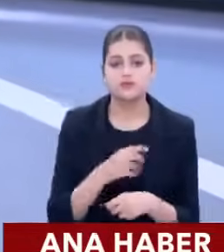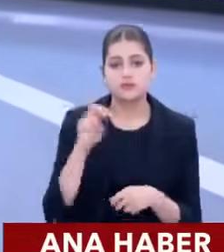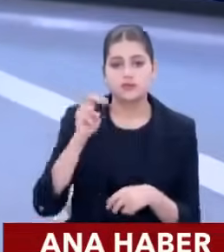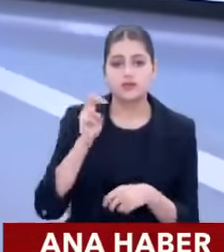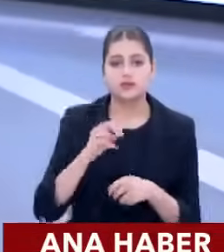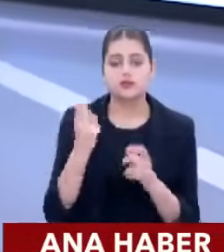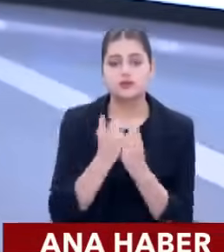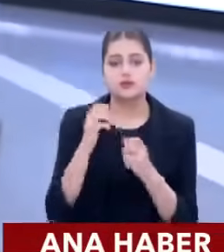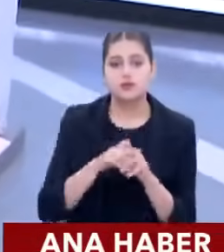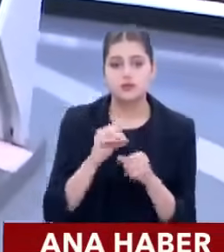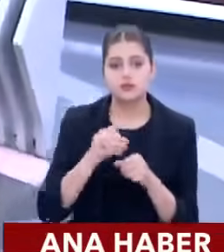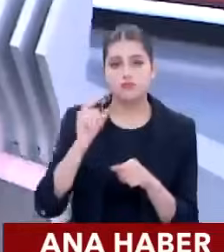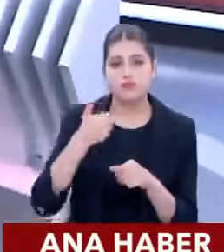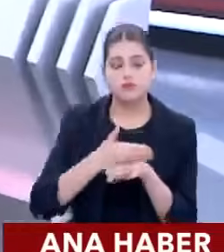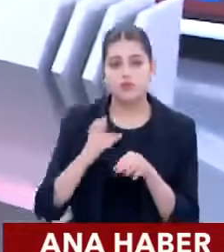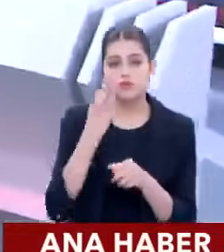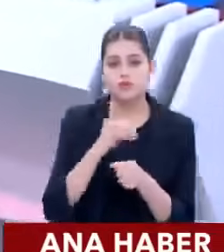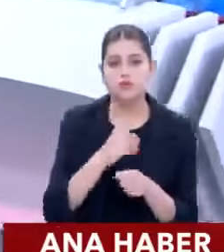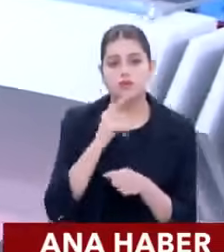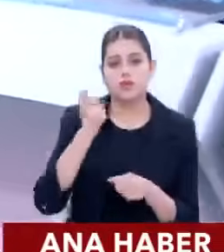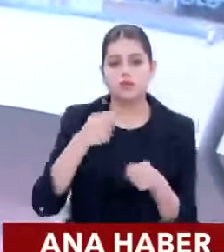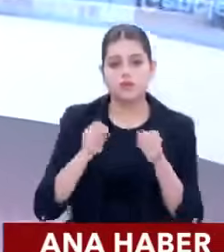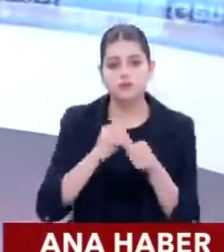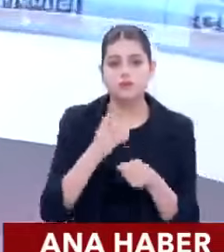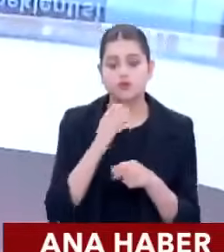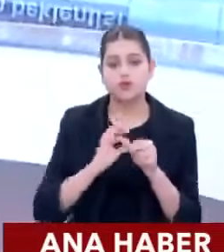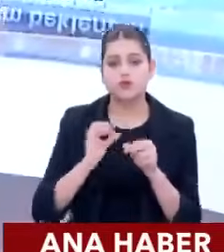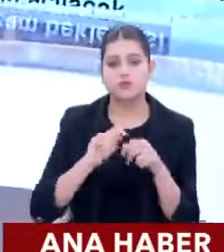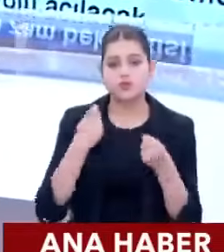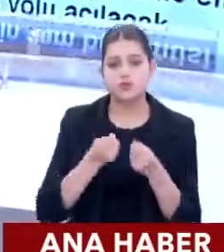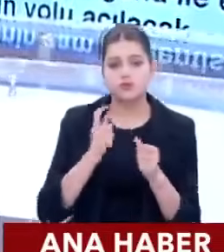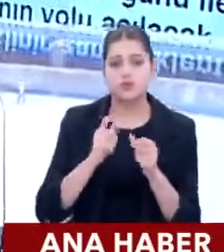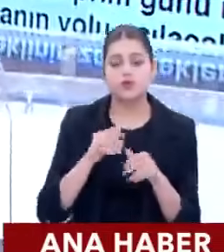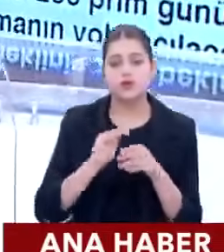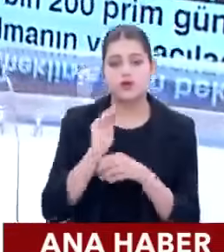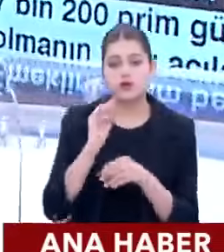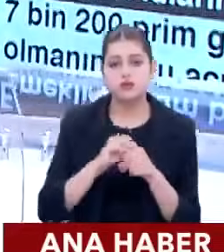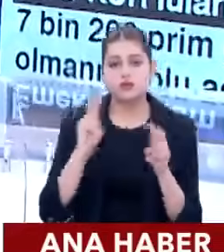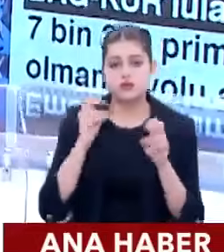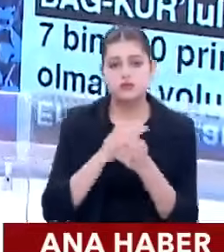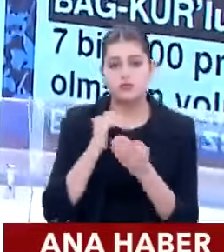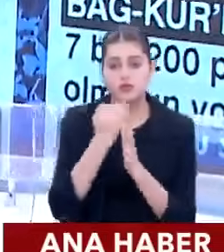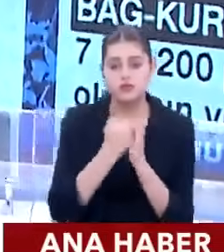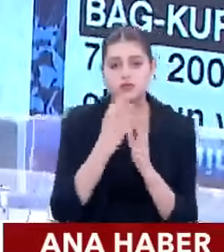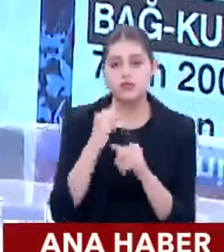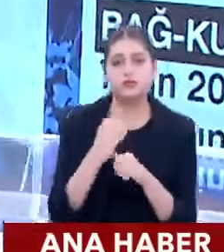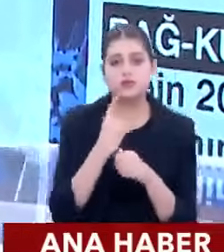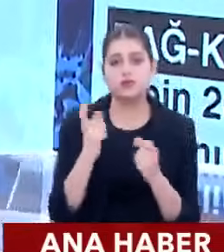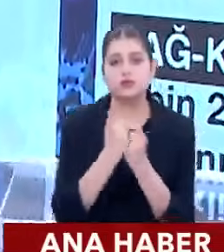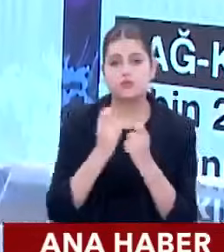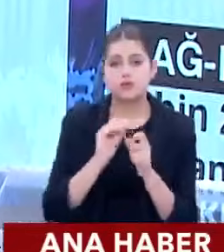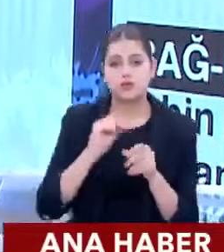sekizinci kabine toplantısı bir gün erteleme ile yarım yapılacak ekonomi ve çalışma hayatına ilişkin konu masada yer alacak